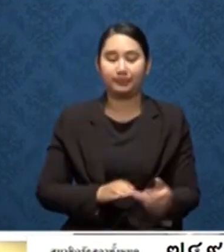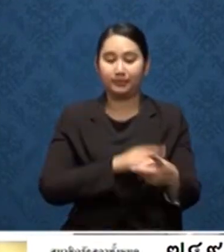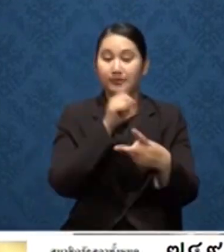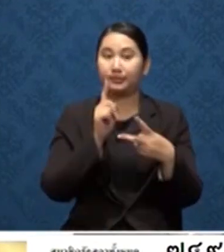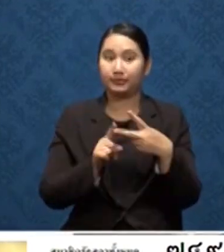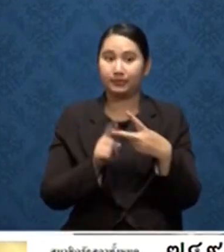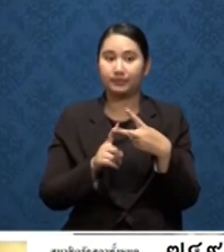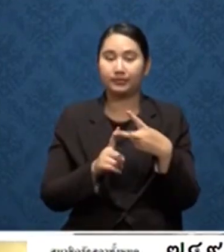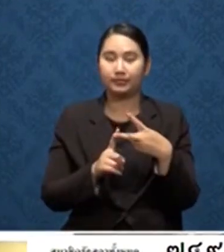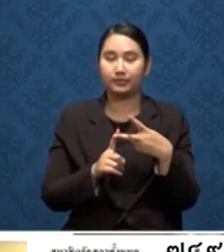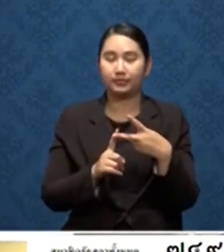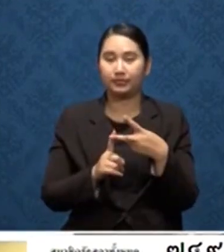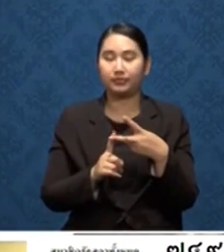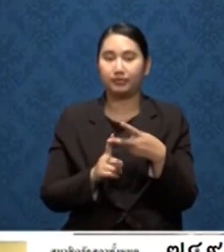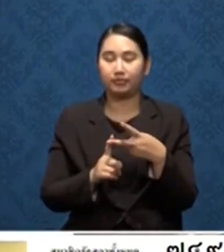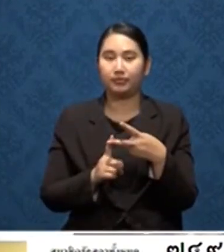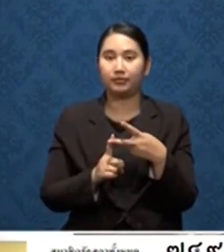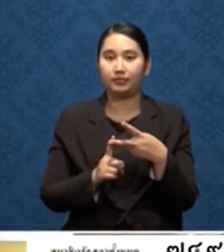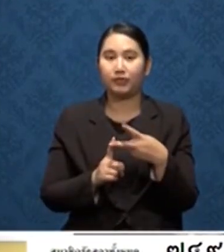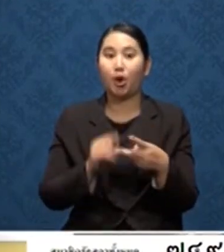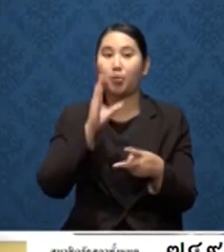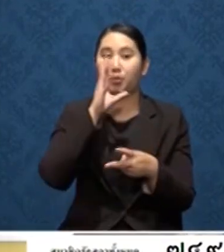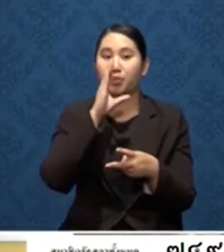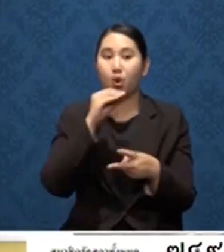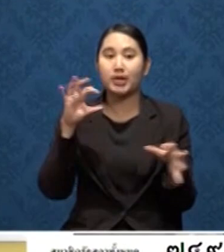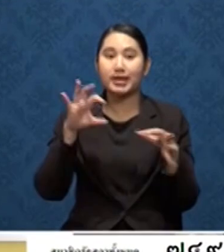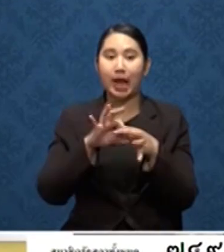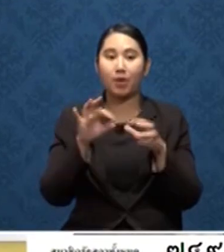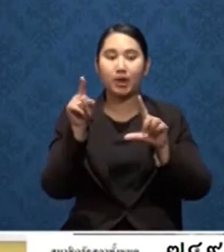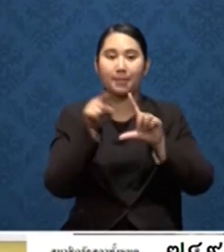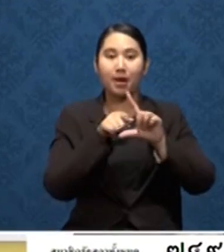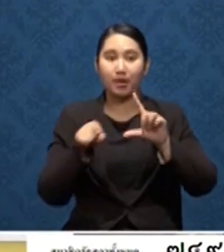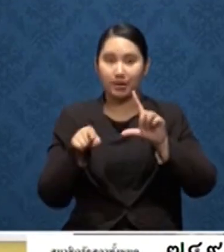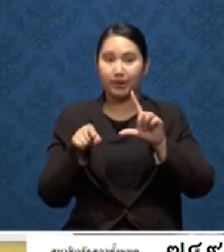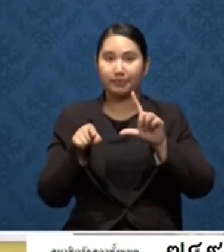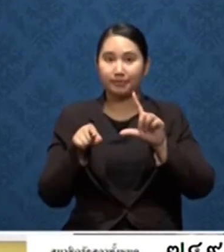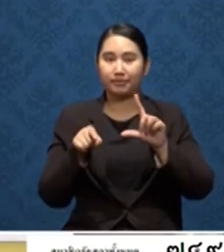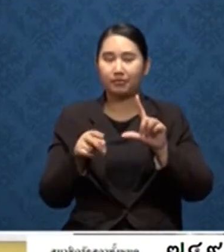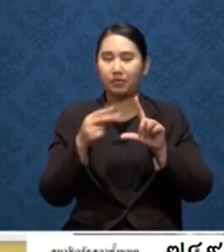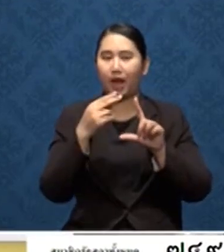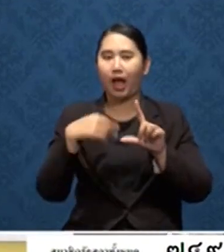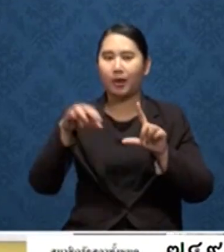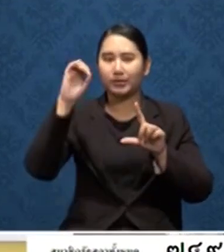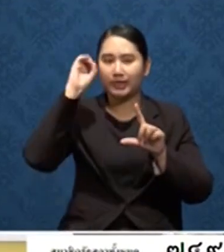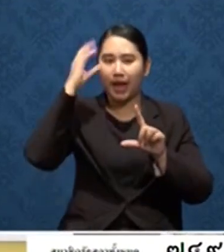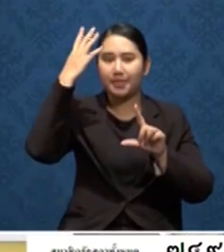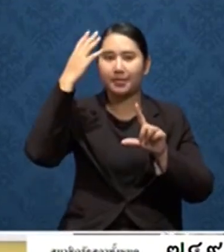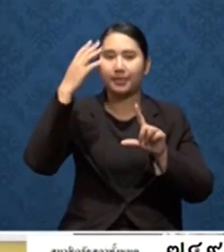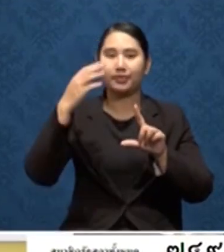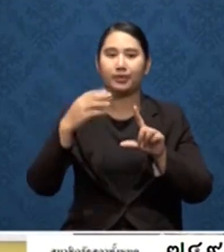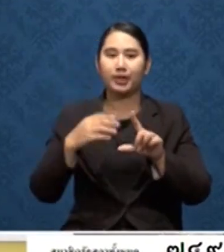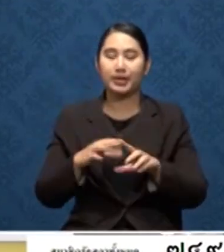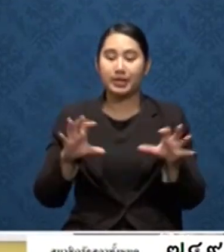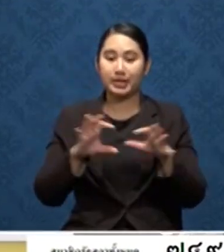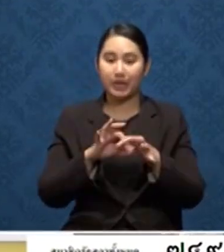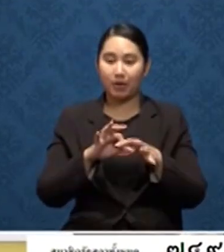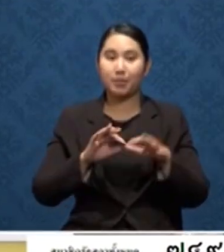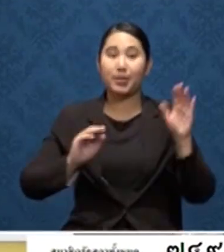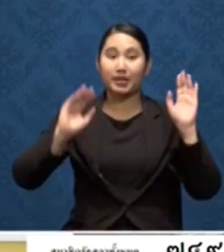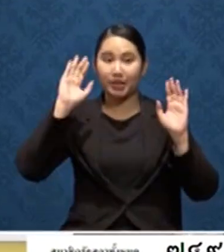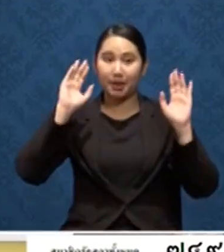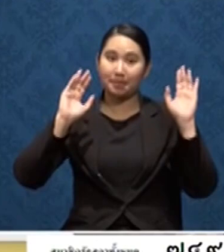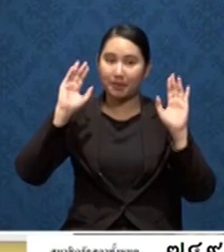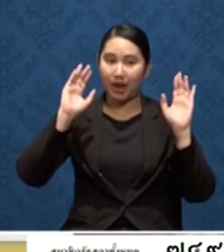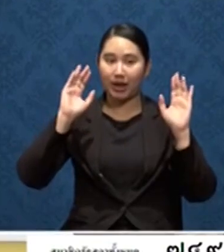จริงข้อที่ 2ครับเป็นการพาดพิงว่าพระก้าวไกลนั้นไม่ได้มีความเข้าใจเกี่ยวกับการปกครองแบบประชาธิปไตย